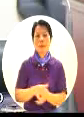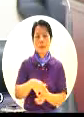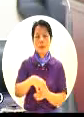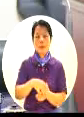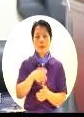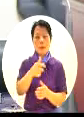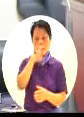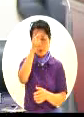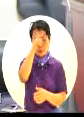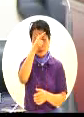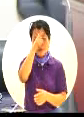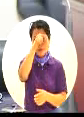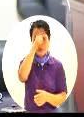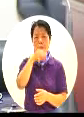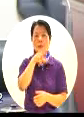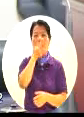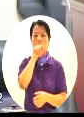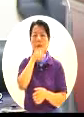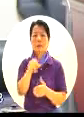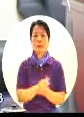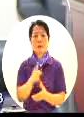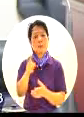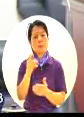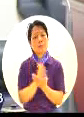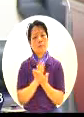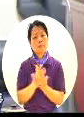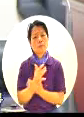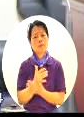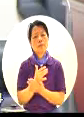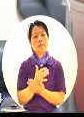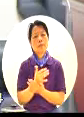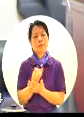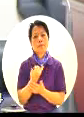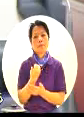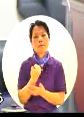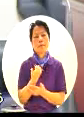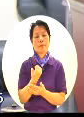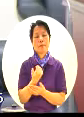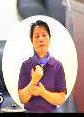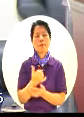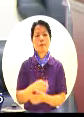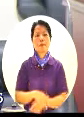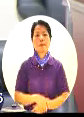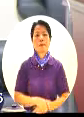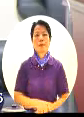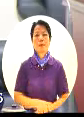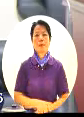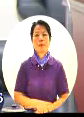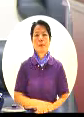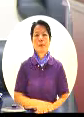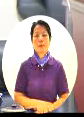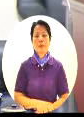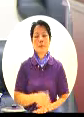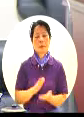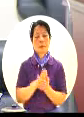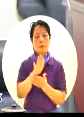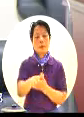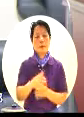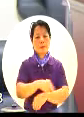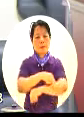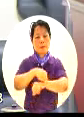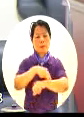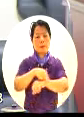黄色小鸭哈啊，你的评价是如何了哈？还有未来的规